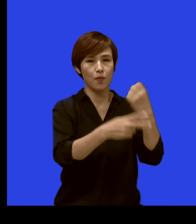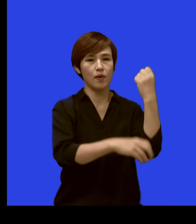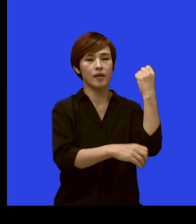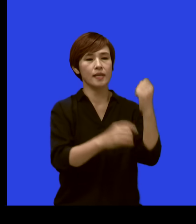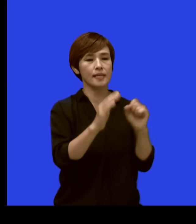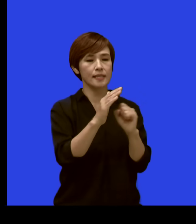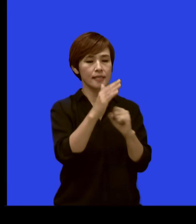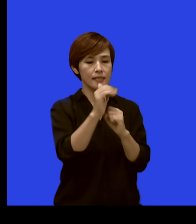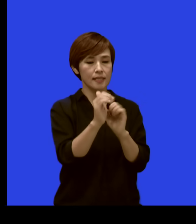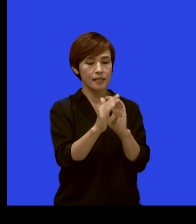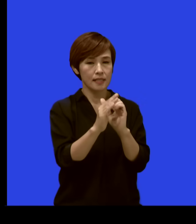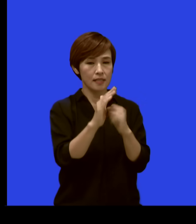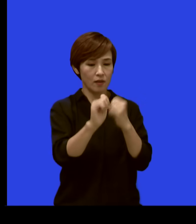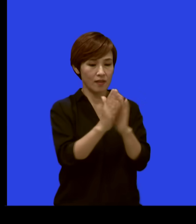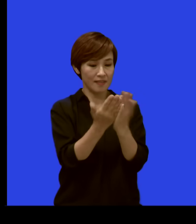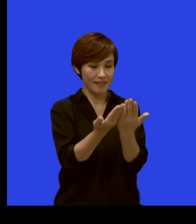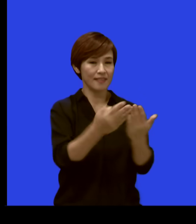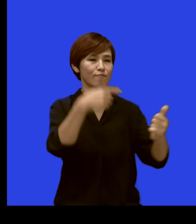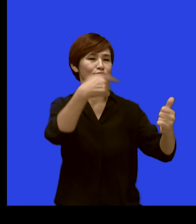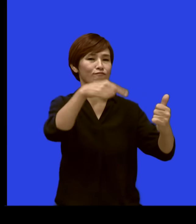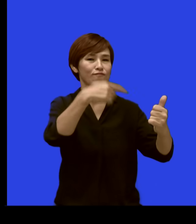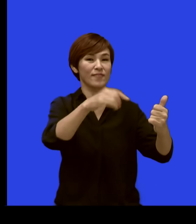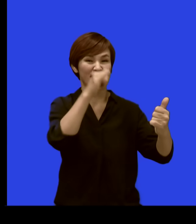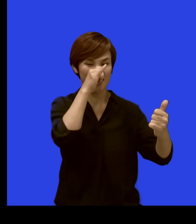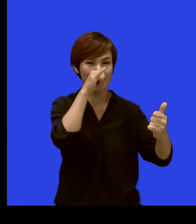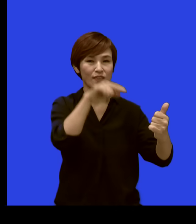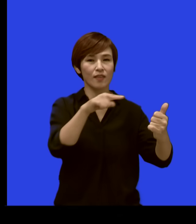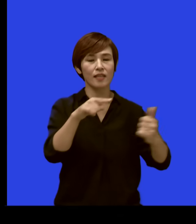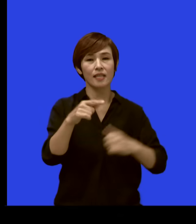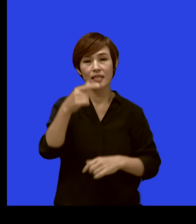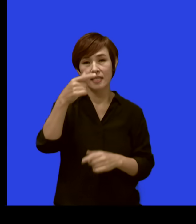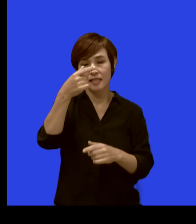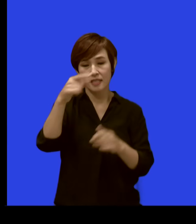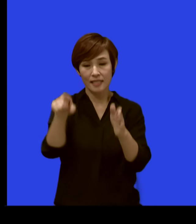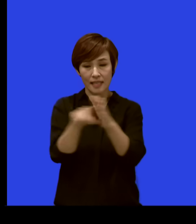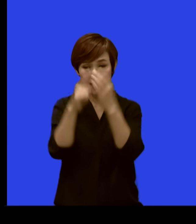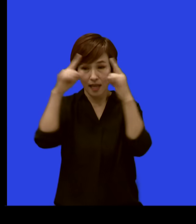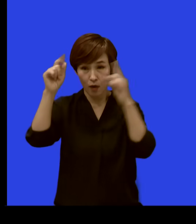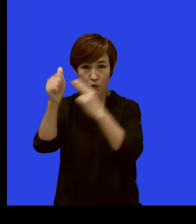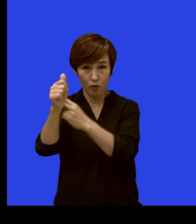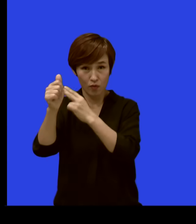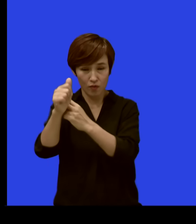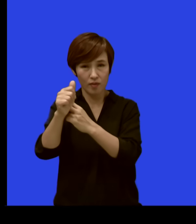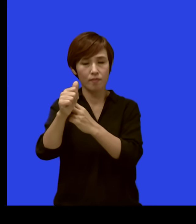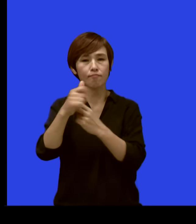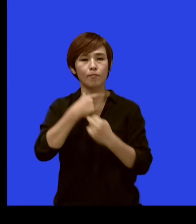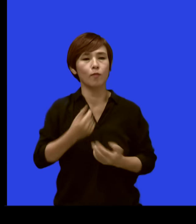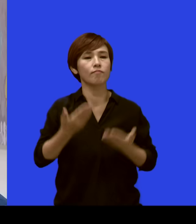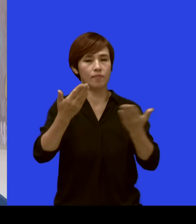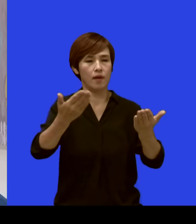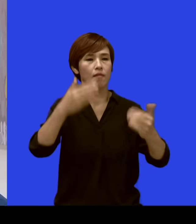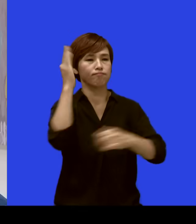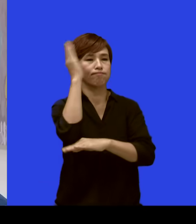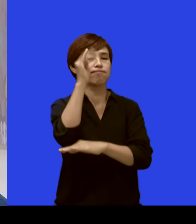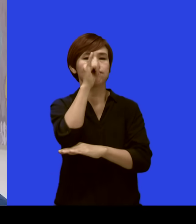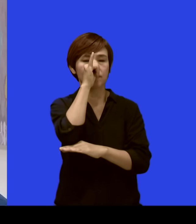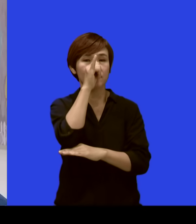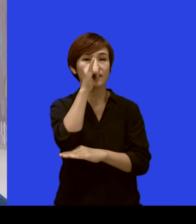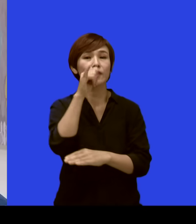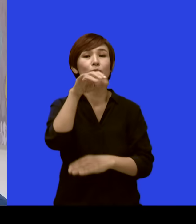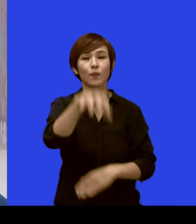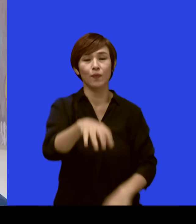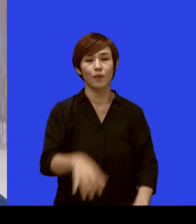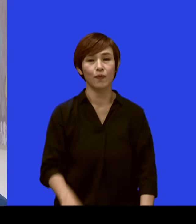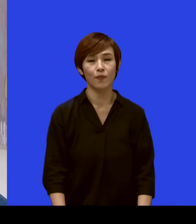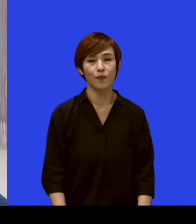하는 야학으로 이제 신학대학교 교수들이 재능 기부로 이제 학교를 시작을 12년 전에 했는데요. 그게 이제 그 중간에 이제 목회자